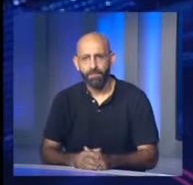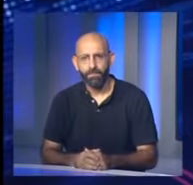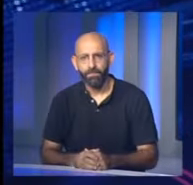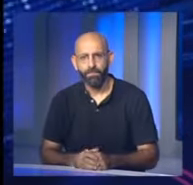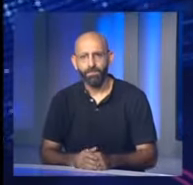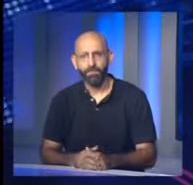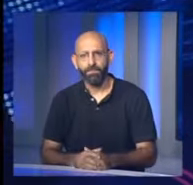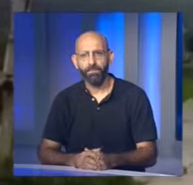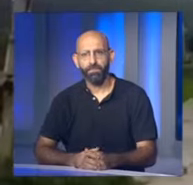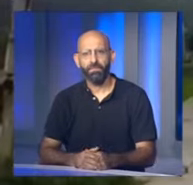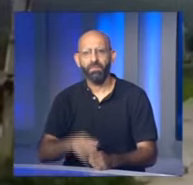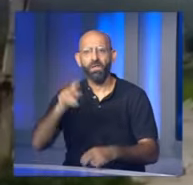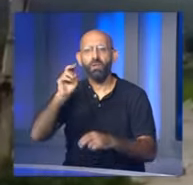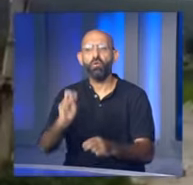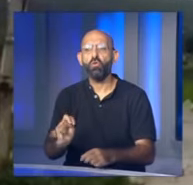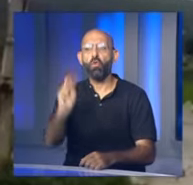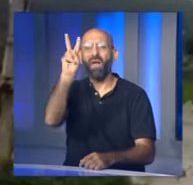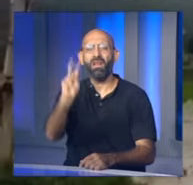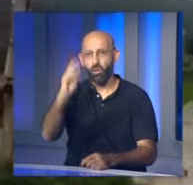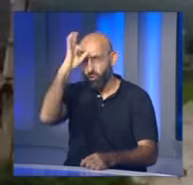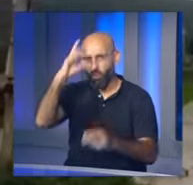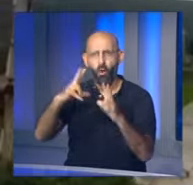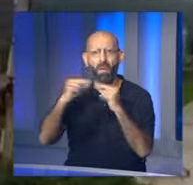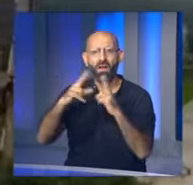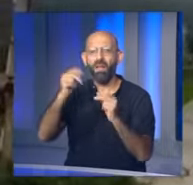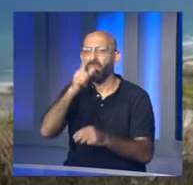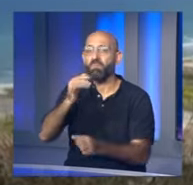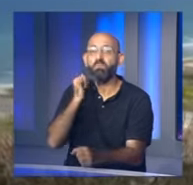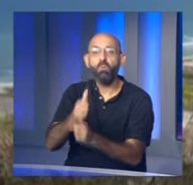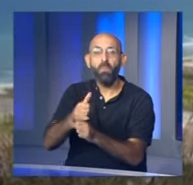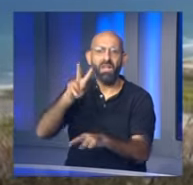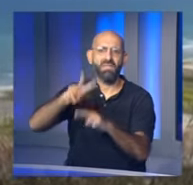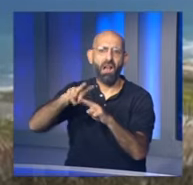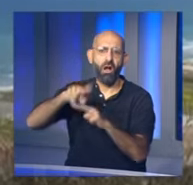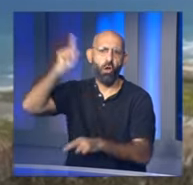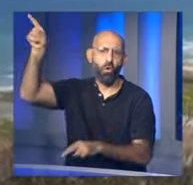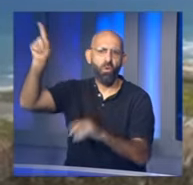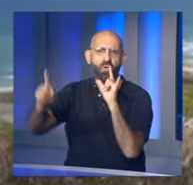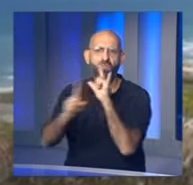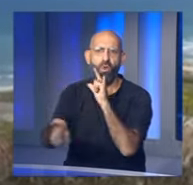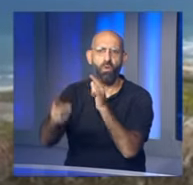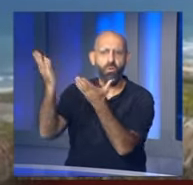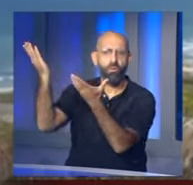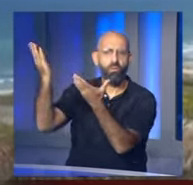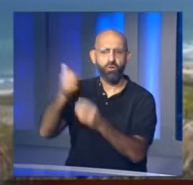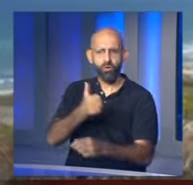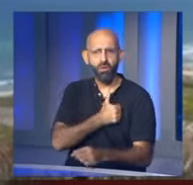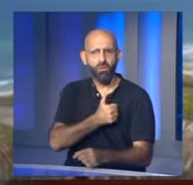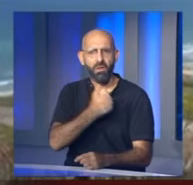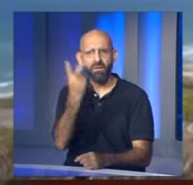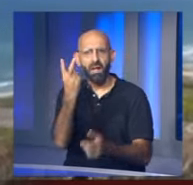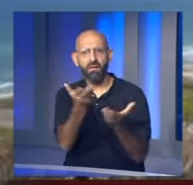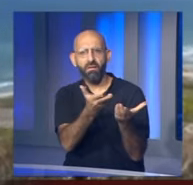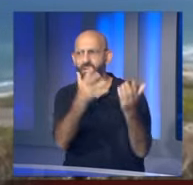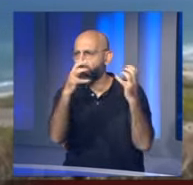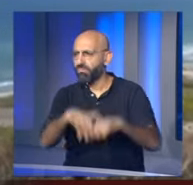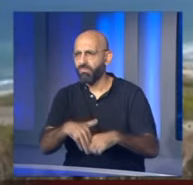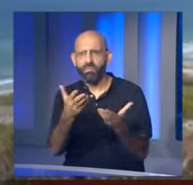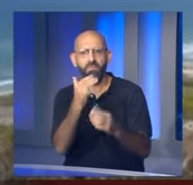بالخطر اتهمت اليونيفل الاسرائيل باستهدافها في الناقوره ما تسبب باصابه جنديين والحاق اضرار